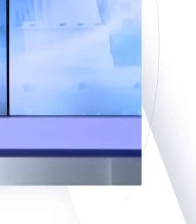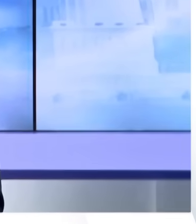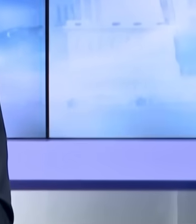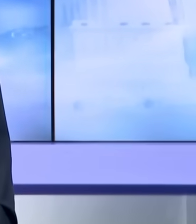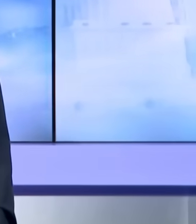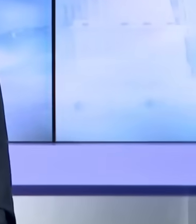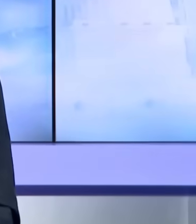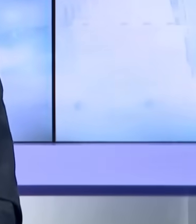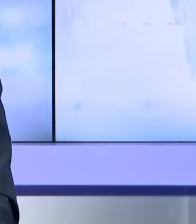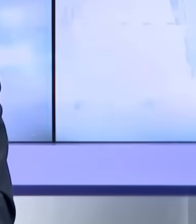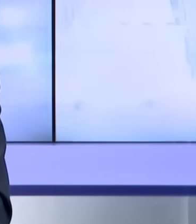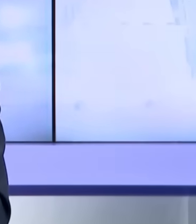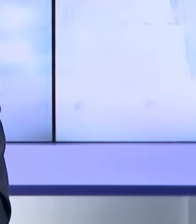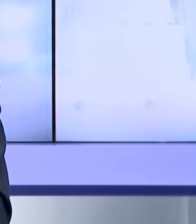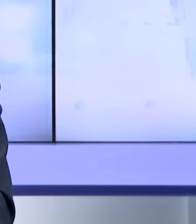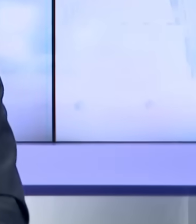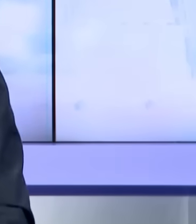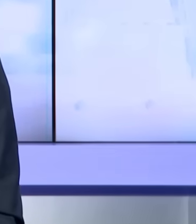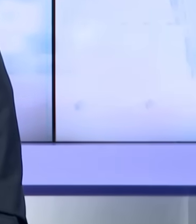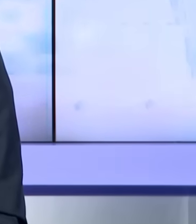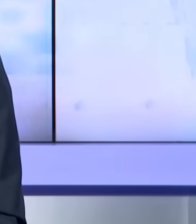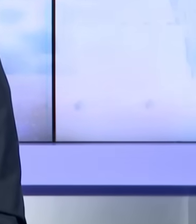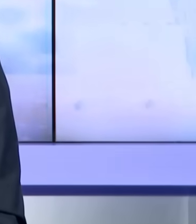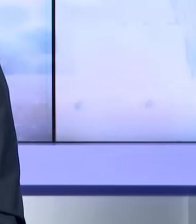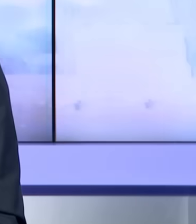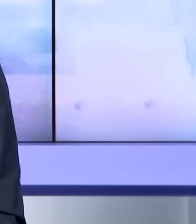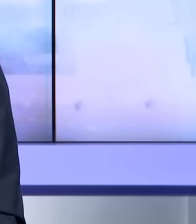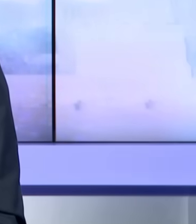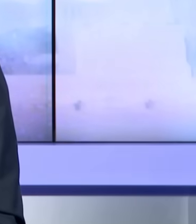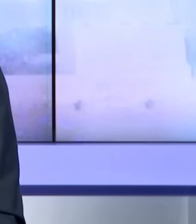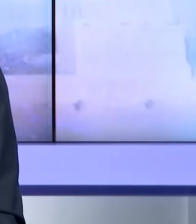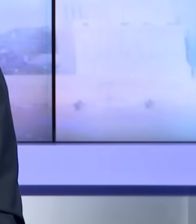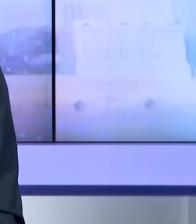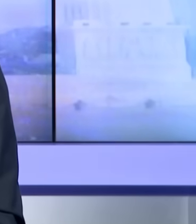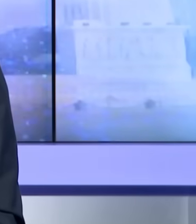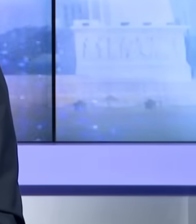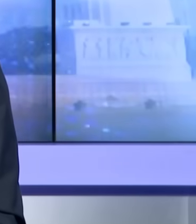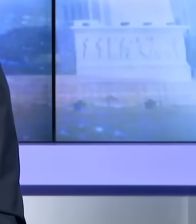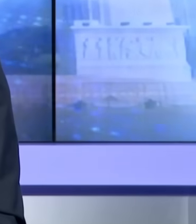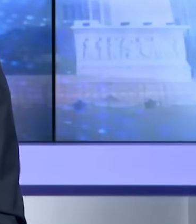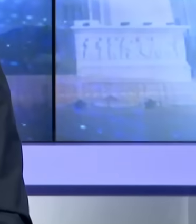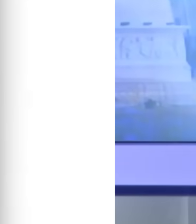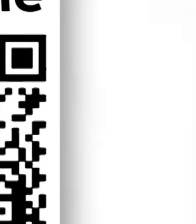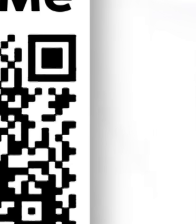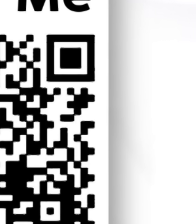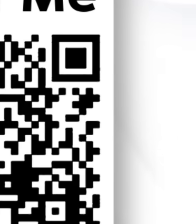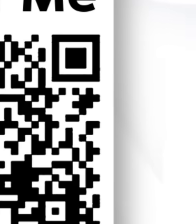ดูคลิปจบแล้วนะครับอย่าลืมกดติดตามและสมัครสมาชิก YouTube มติชนทีวีโดยการสแกน QR Code ด้วยนะครับ